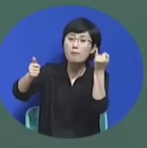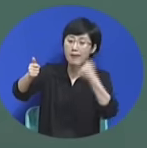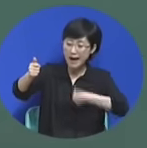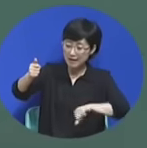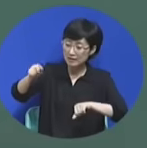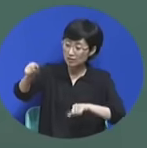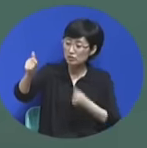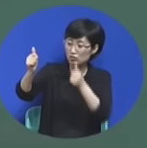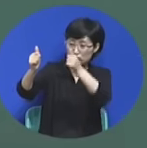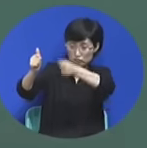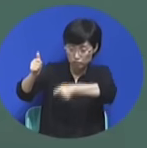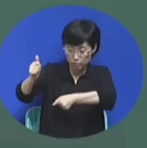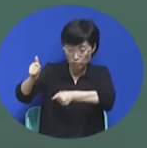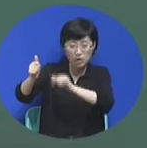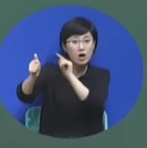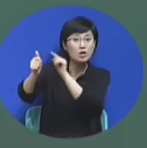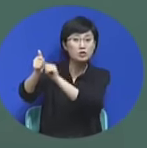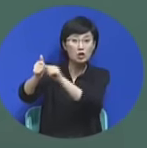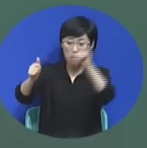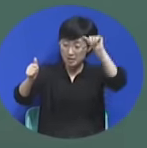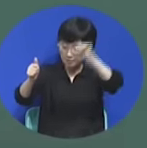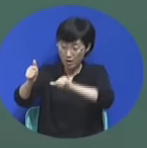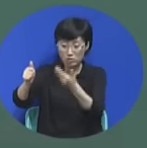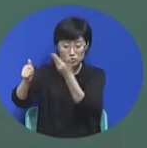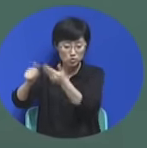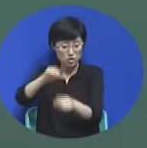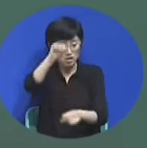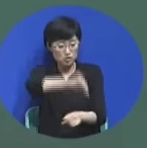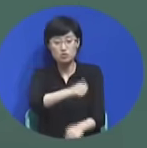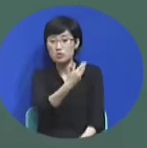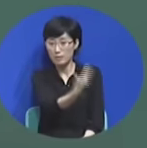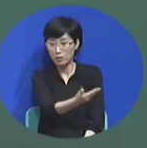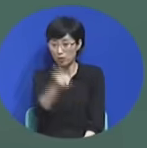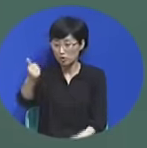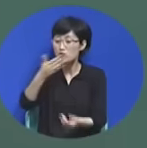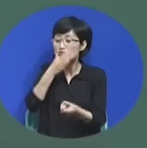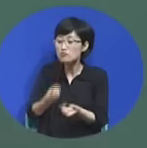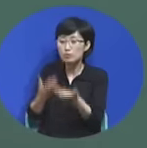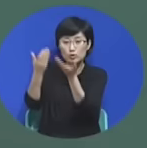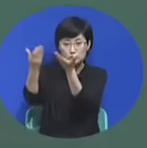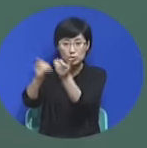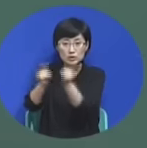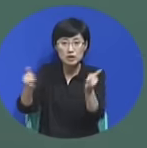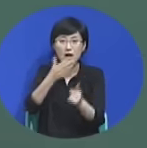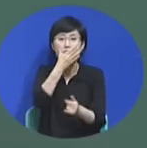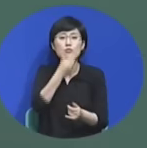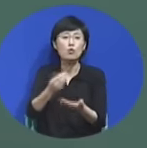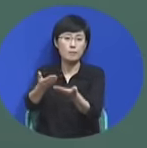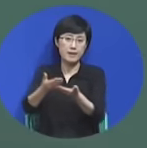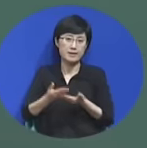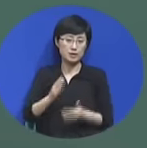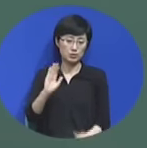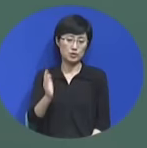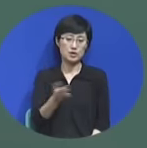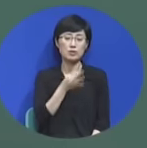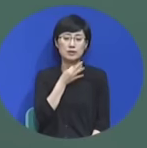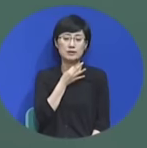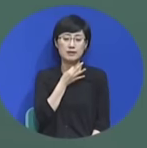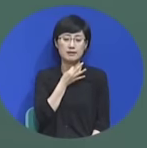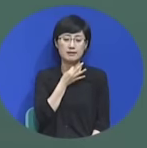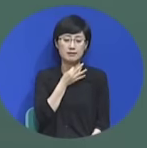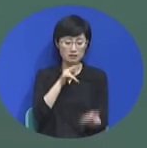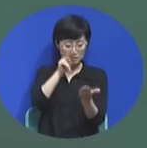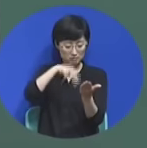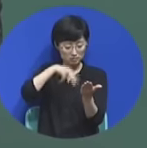내게 굴복하며 너를 저주하는 자는 저주를 받고 너를 축복하는 자는 복을 받기를 원한다. 여러분